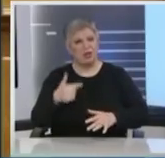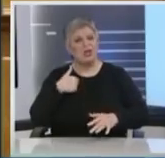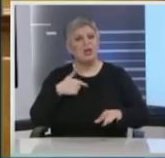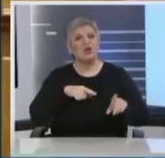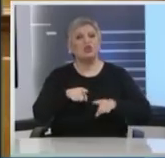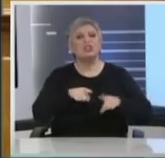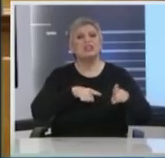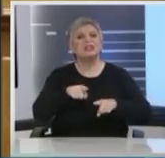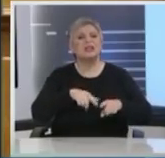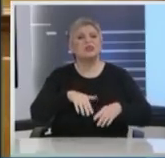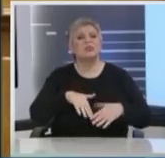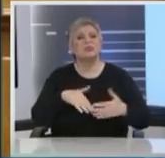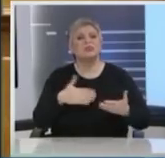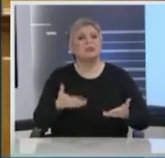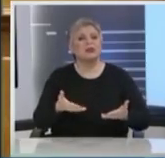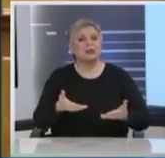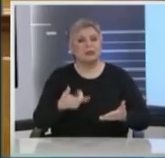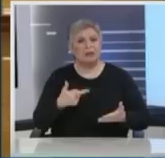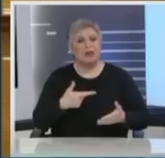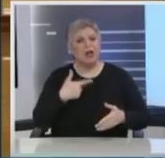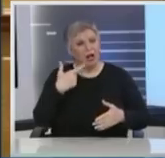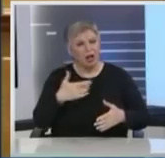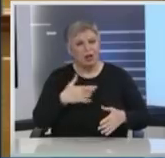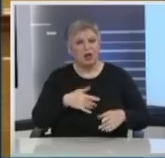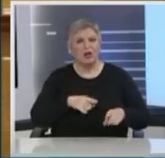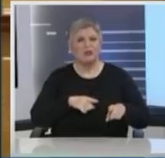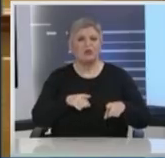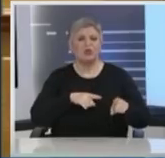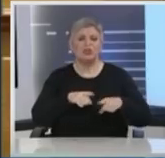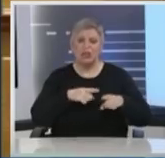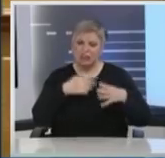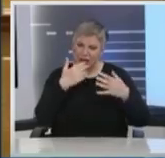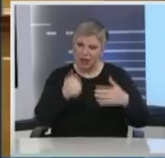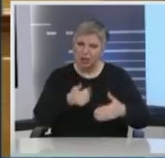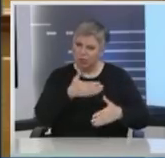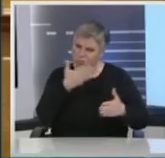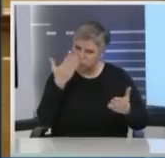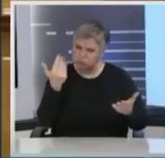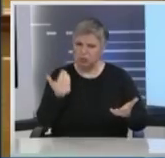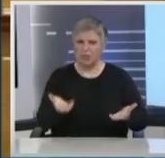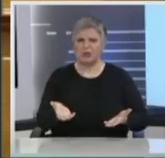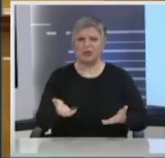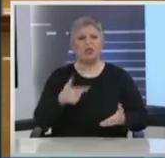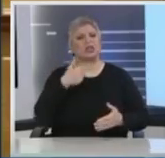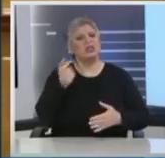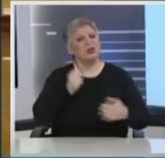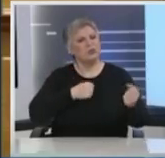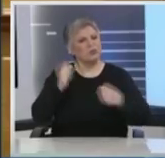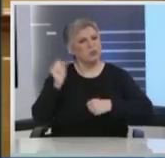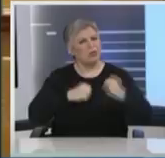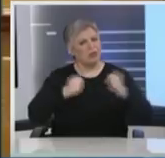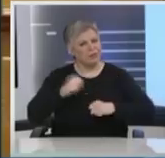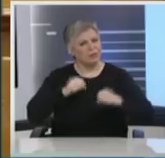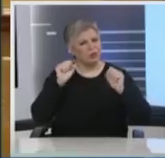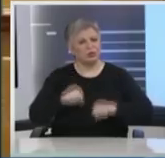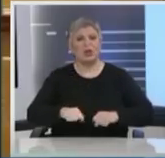και με τον Αλέξη Τσίπρα είναι μια σχέση ετοιμότητος. Και εκείνοι διαφωνούν μαζί μου σε πολλά. Αλλά έχουμε υποχρέωση και εντολή από